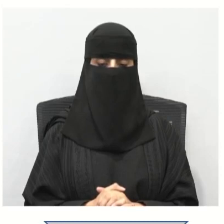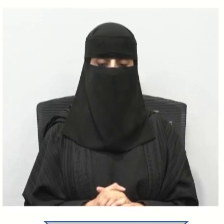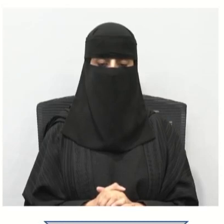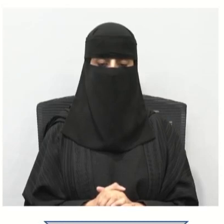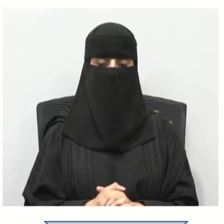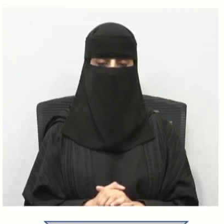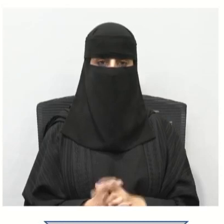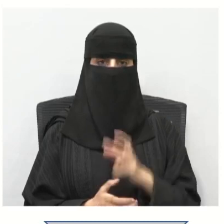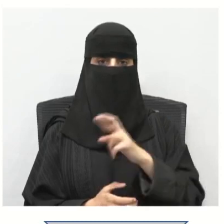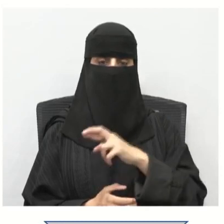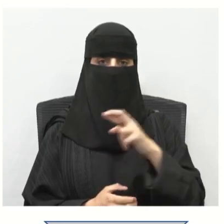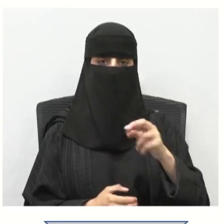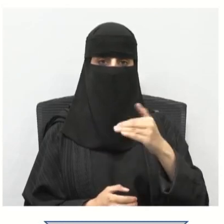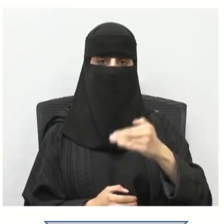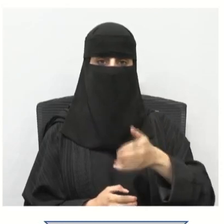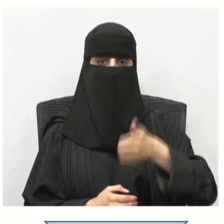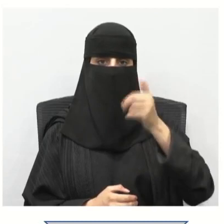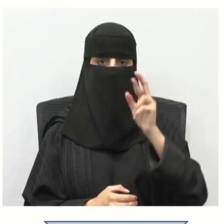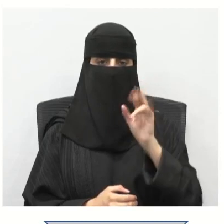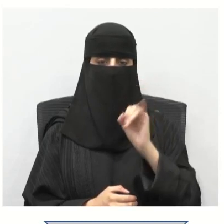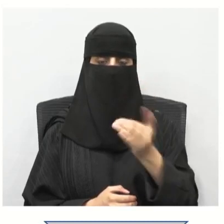السماء رد حازم